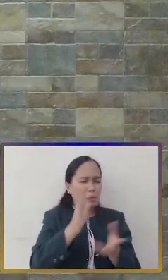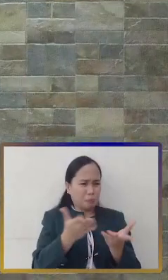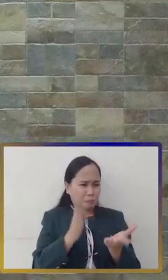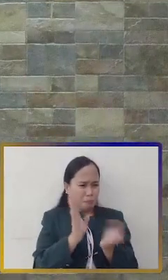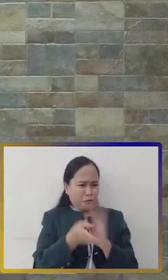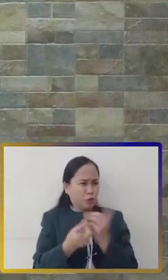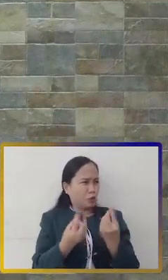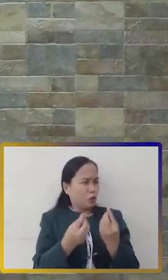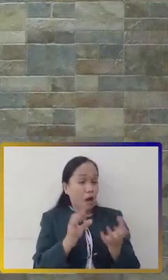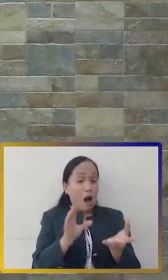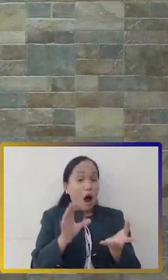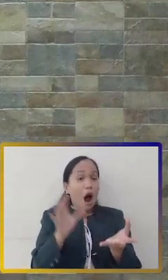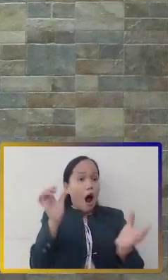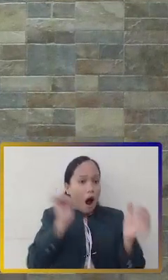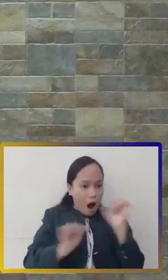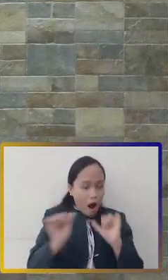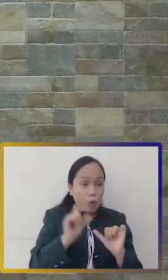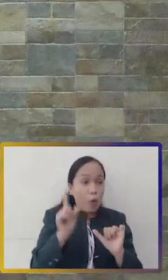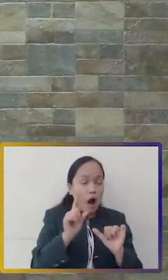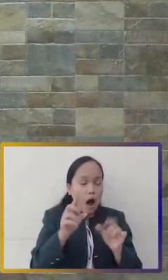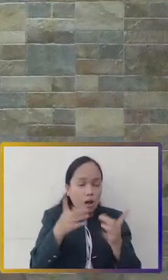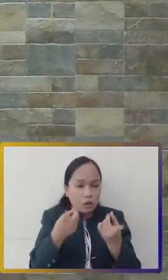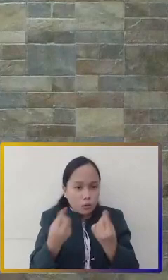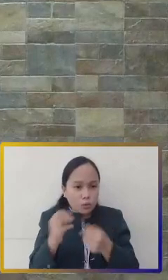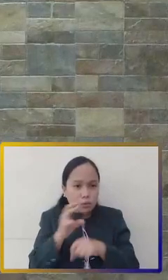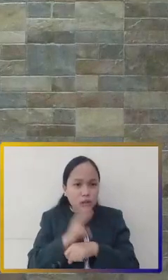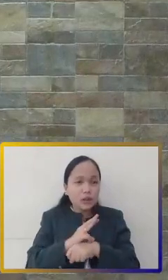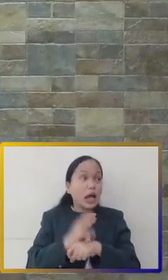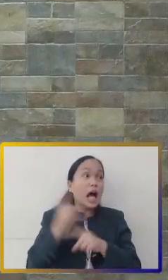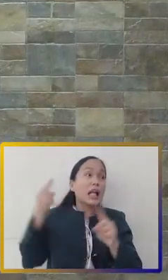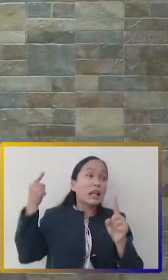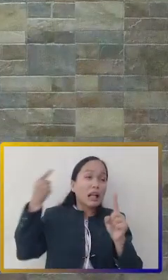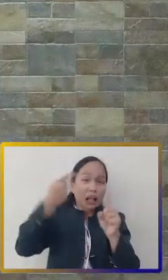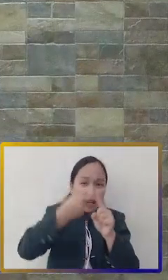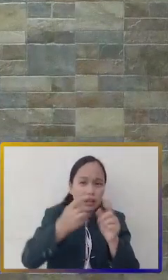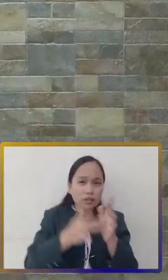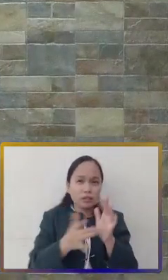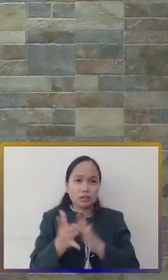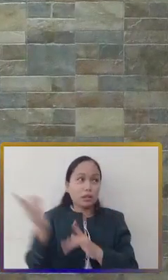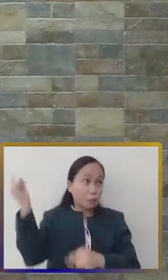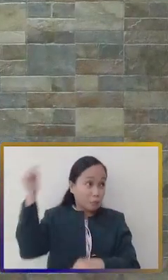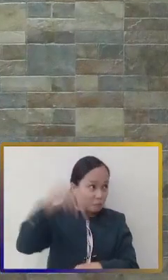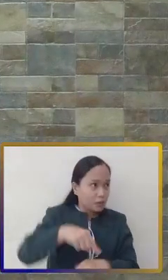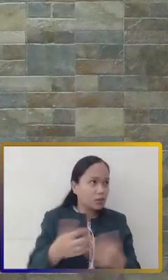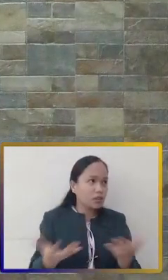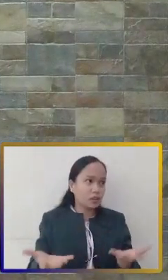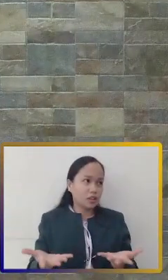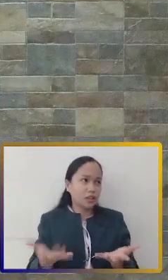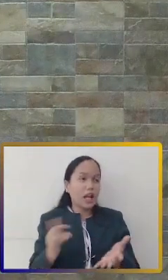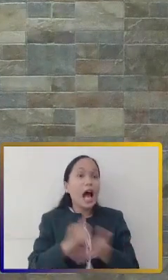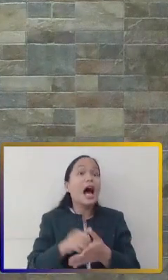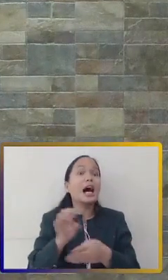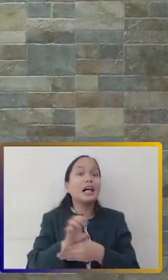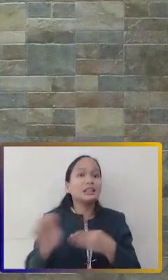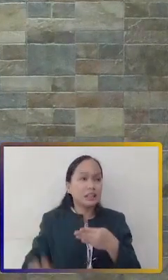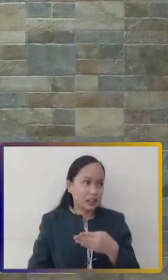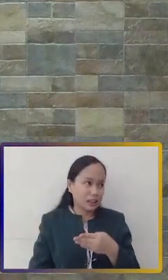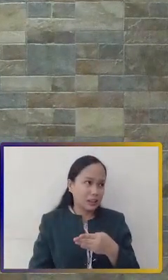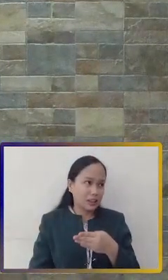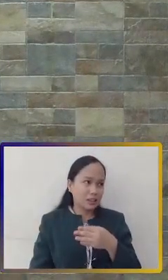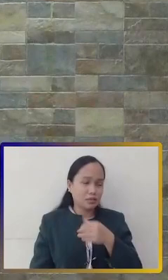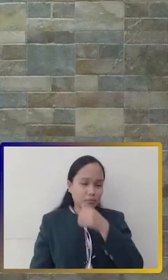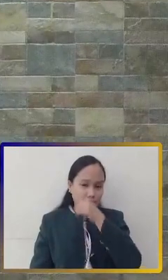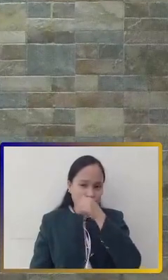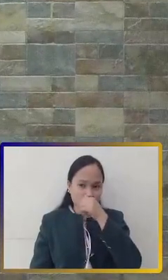natin yung ministry ng Diyos hanggang sa kanyang pagbabalik at yun yung pagtatapos. You